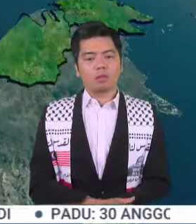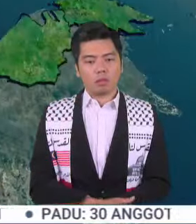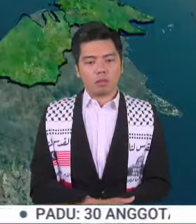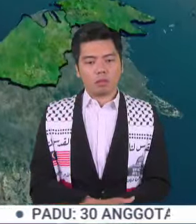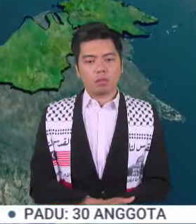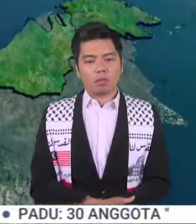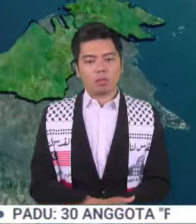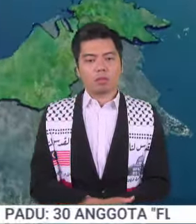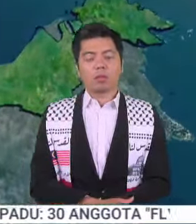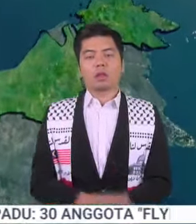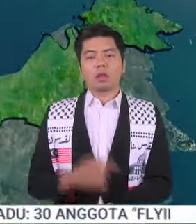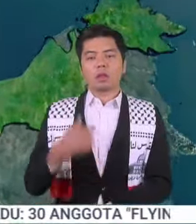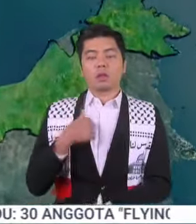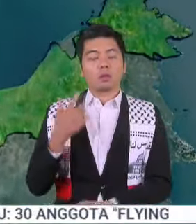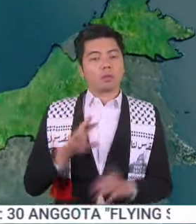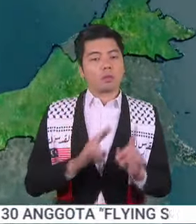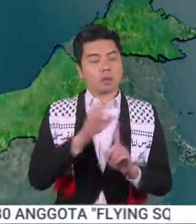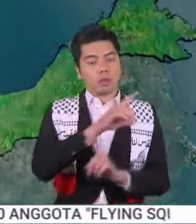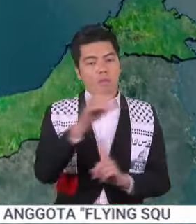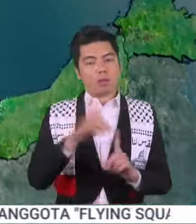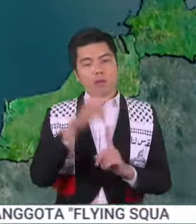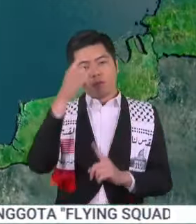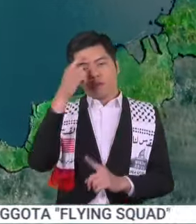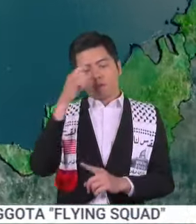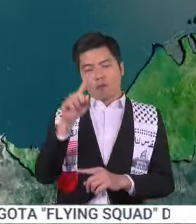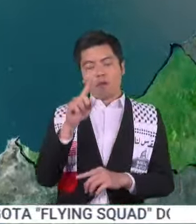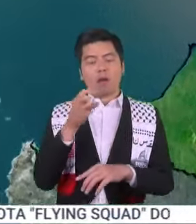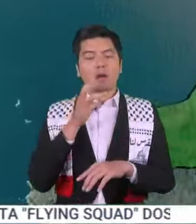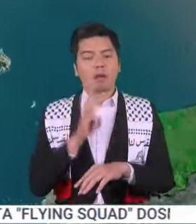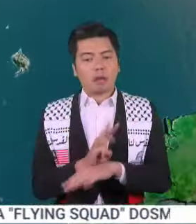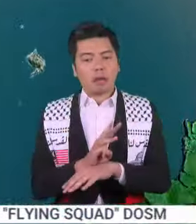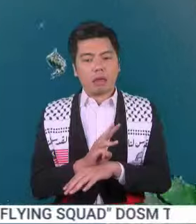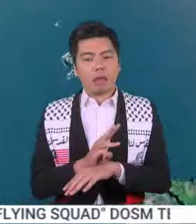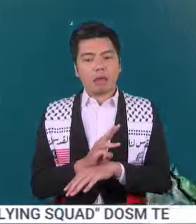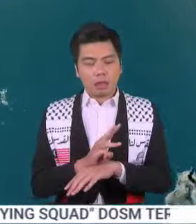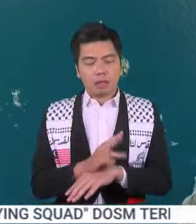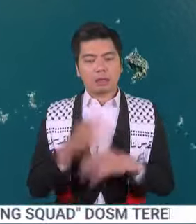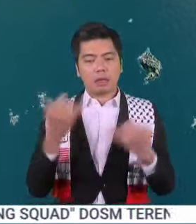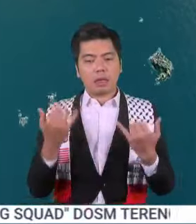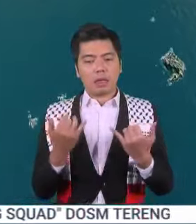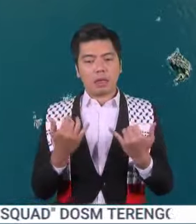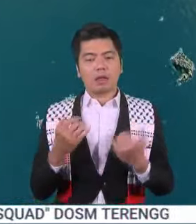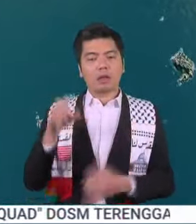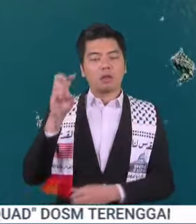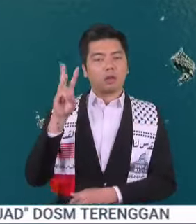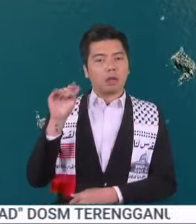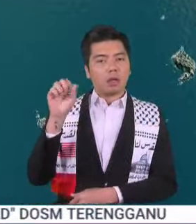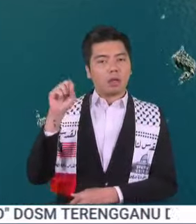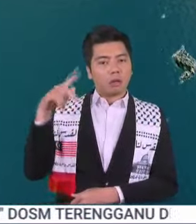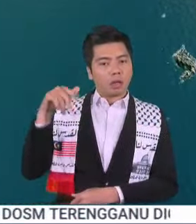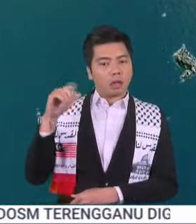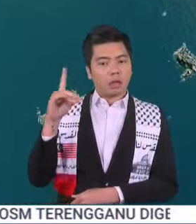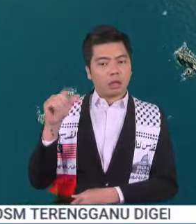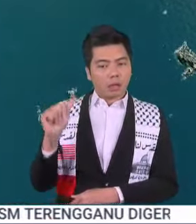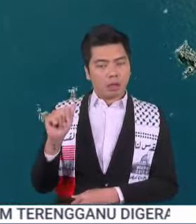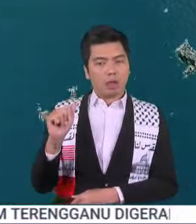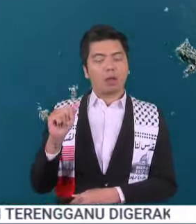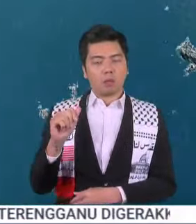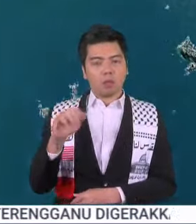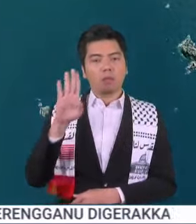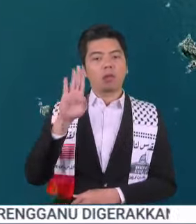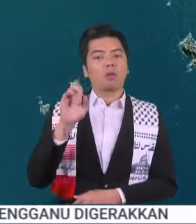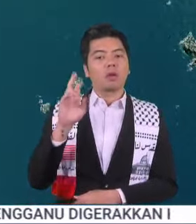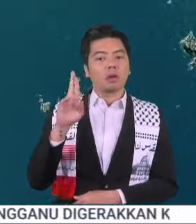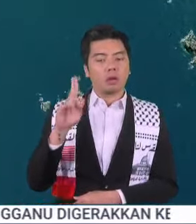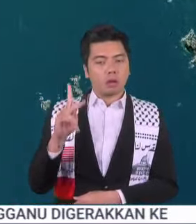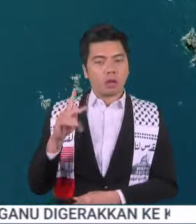Met Malaysia pun telah pun mengemaskini amaran hujan berterusan peringkat waspada, buruk dan juga bahaya yang kita jangkakan